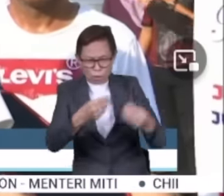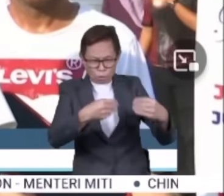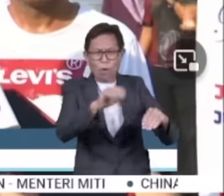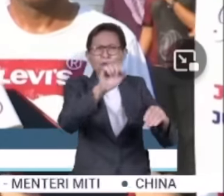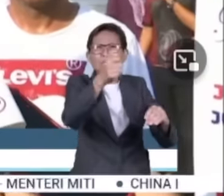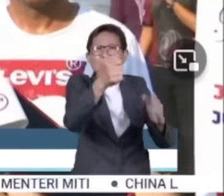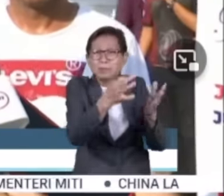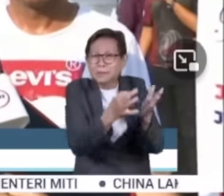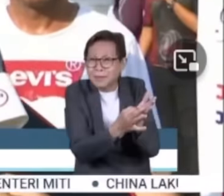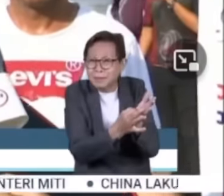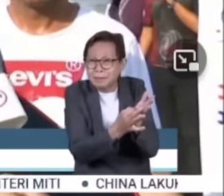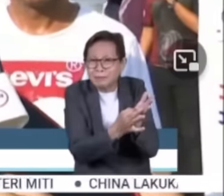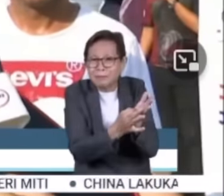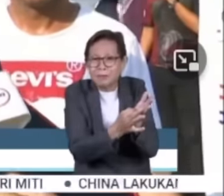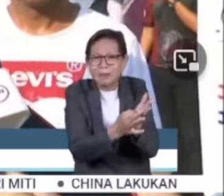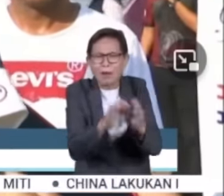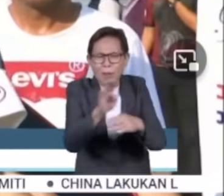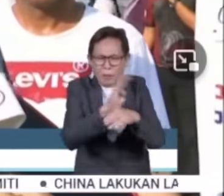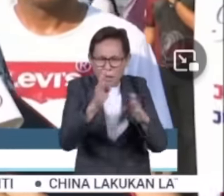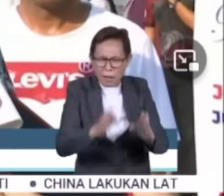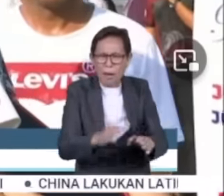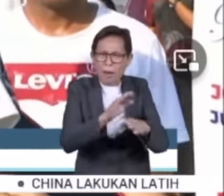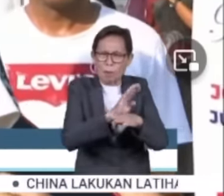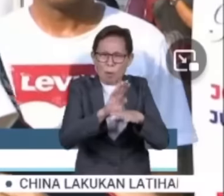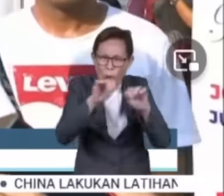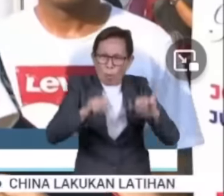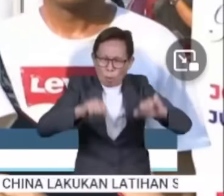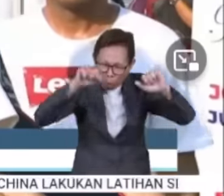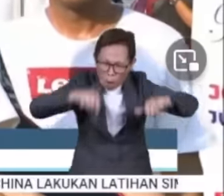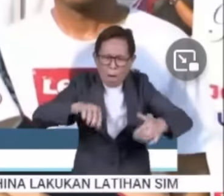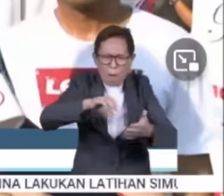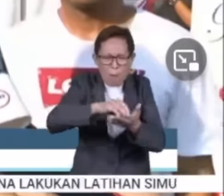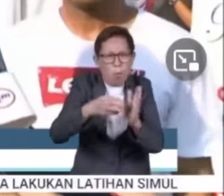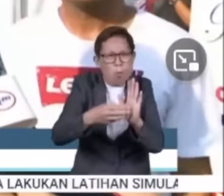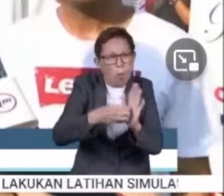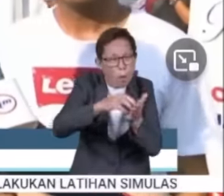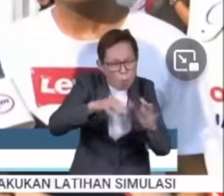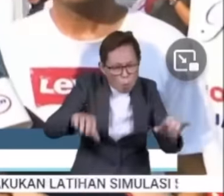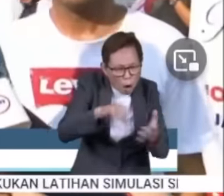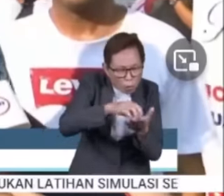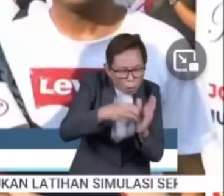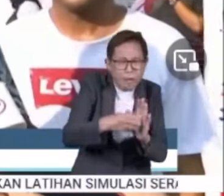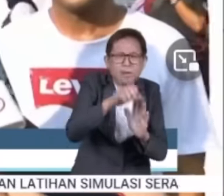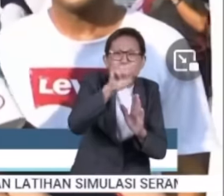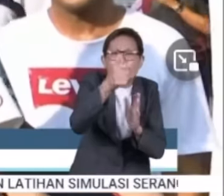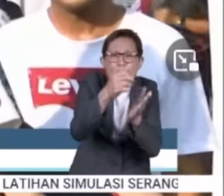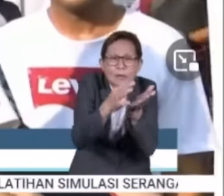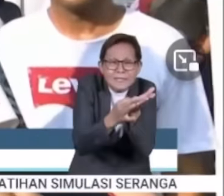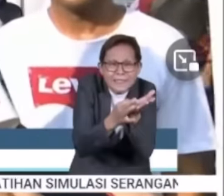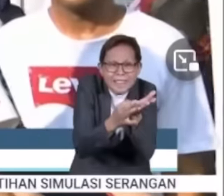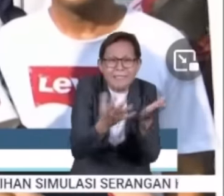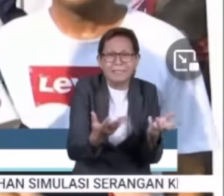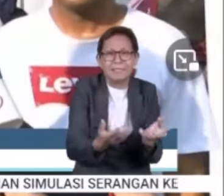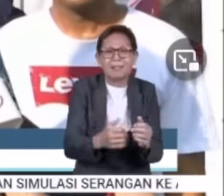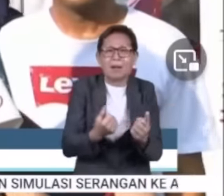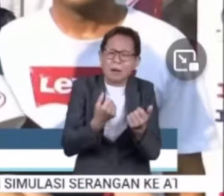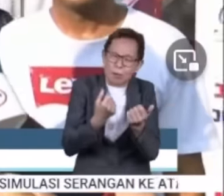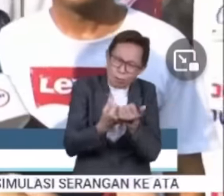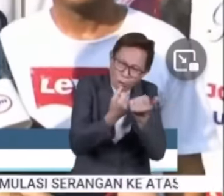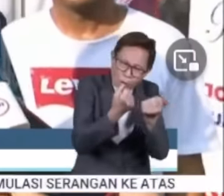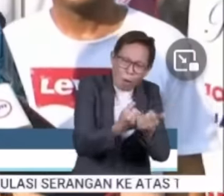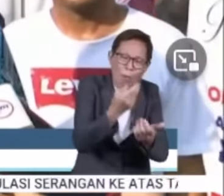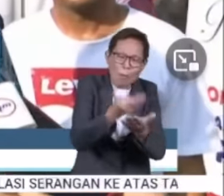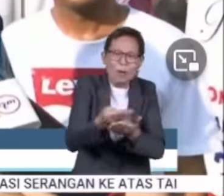Jadi mana peniaga ini masih mampu untuk buat. Dan ada orang buat sumbangan ini beli daripada